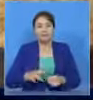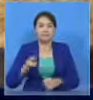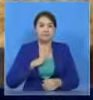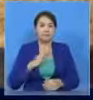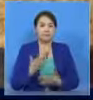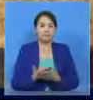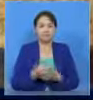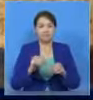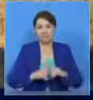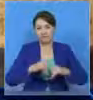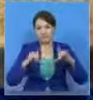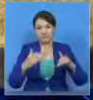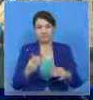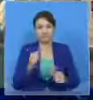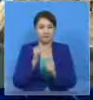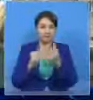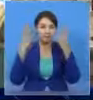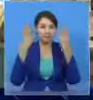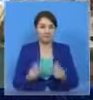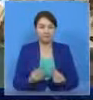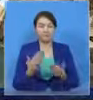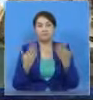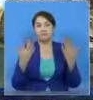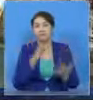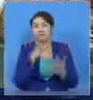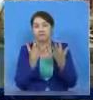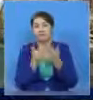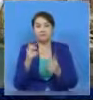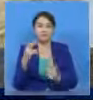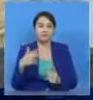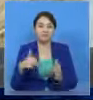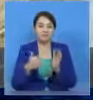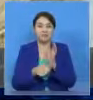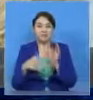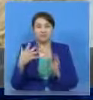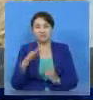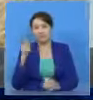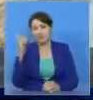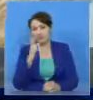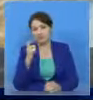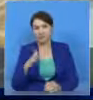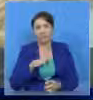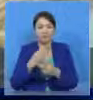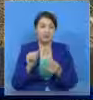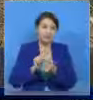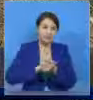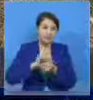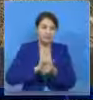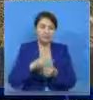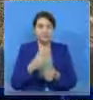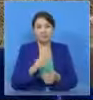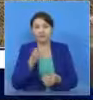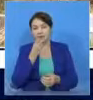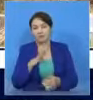аграрный сектор здесь развивается день ото дня. В настоящее время насчитывается 365 хозяйств. Несмотря на засуху в этом году, урожай